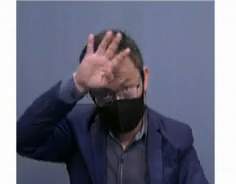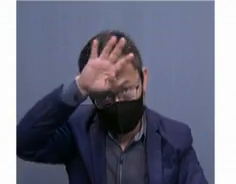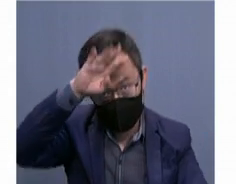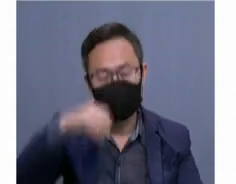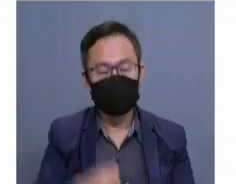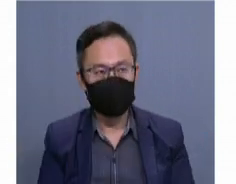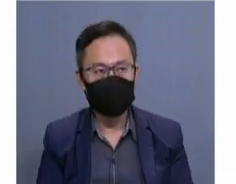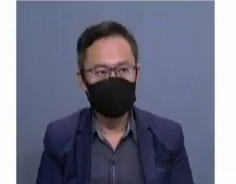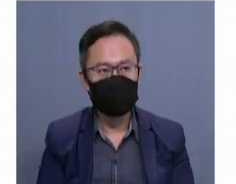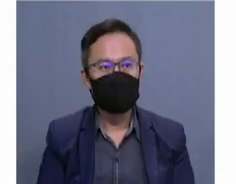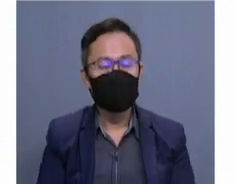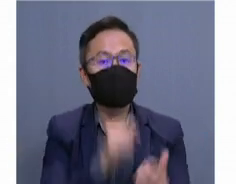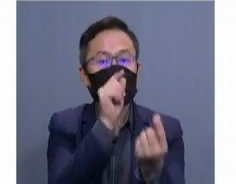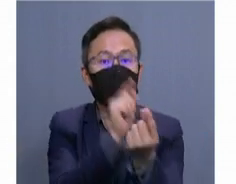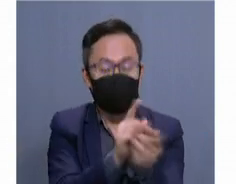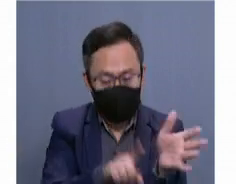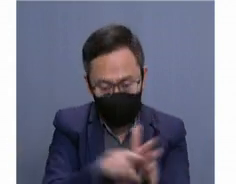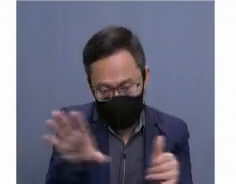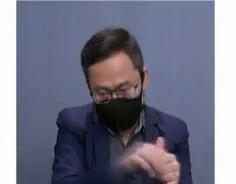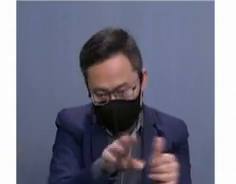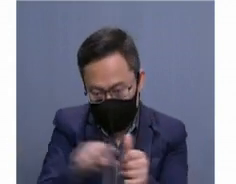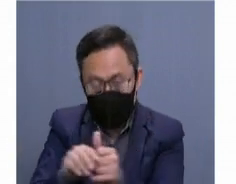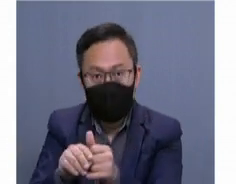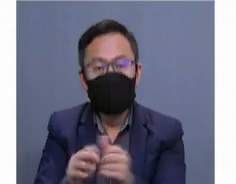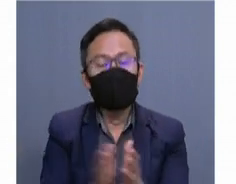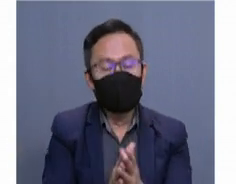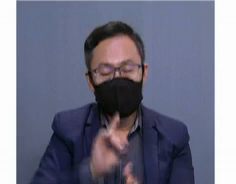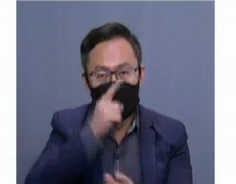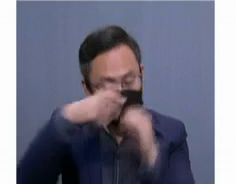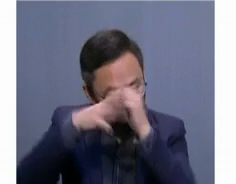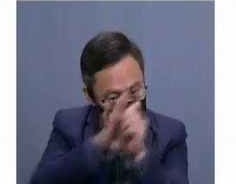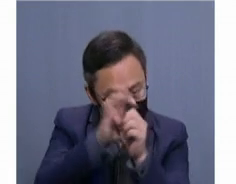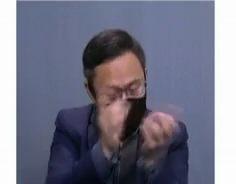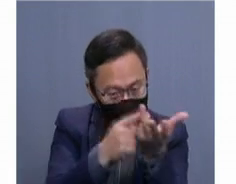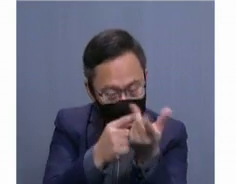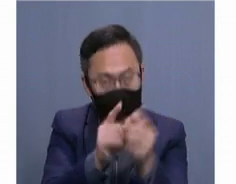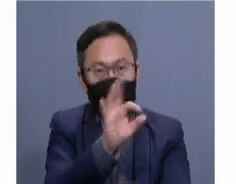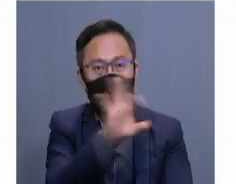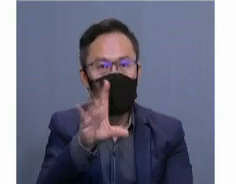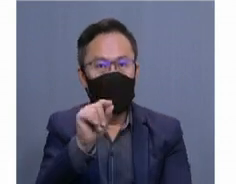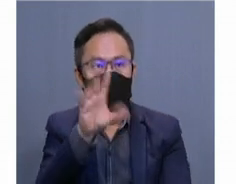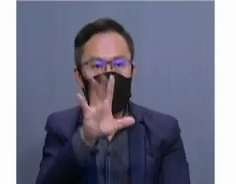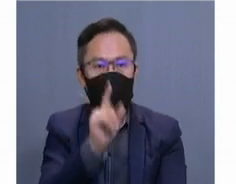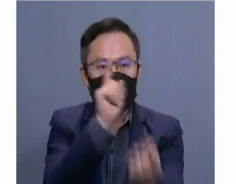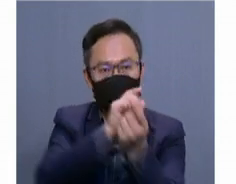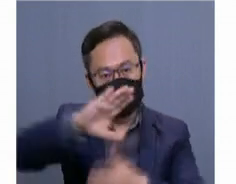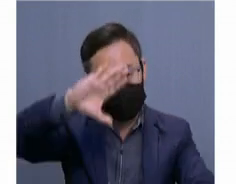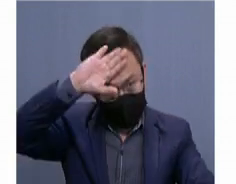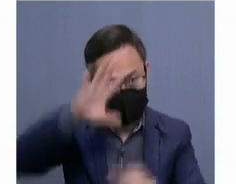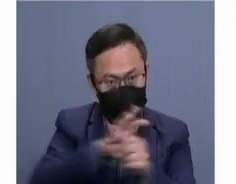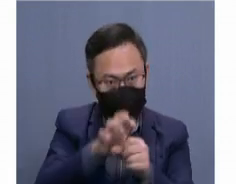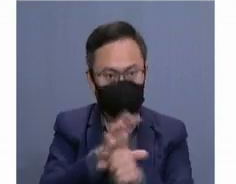ที่เขตคลองเตยค่ะพบว่าจากการตรวจจำนวน925คนพบผู้ติดเชื้อ50คนทำให้ต้อง